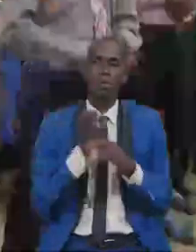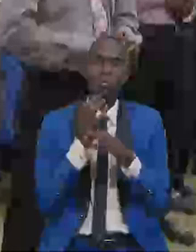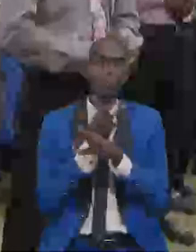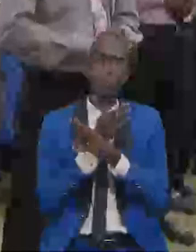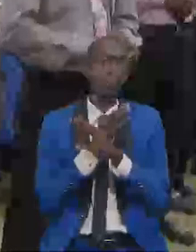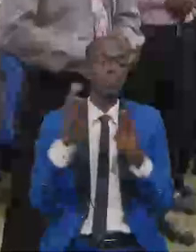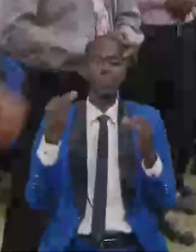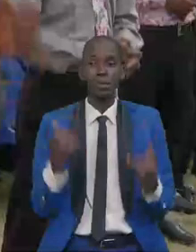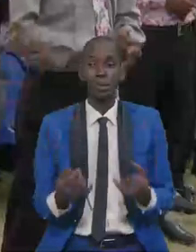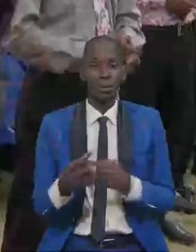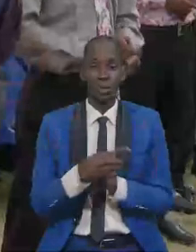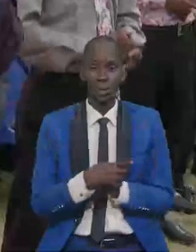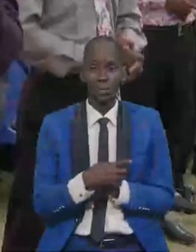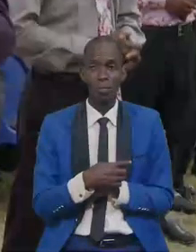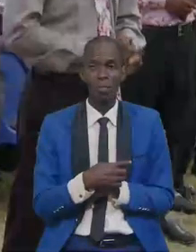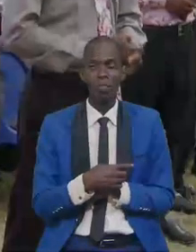Libre pour vivre.